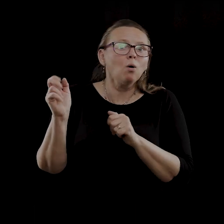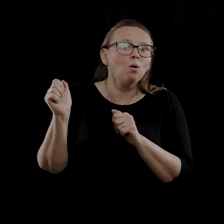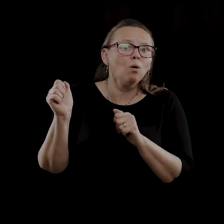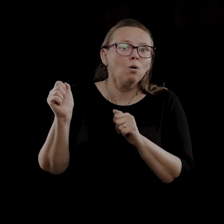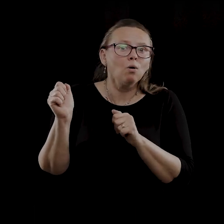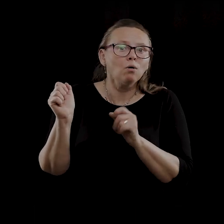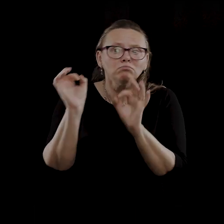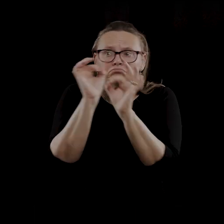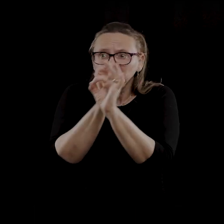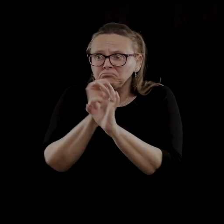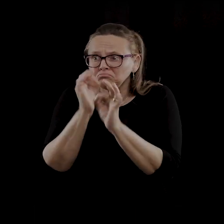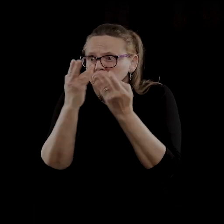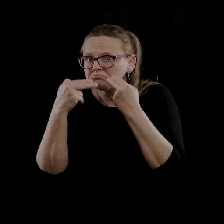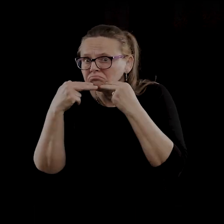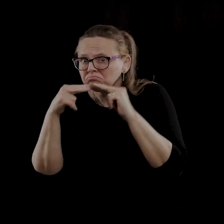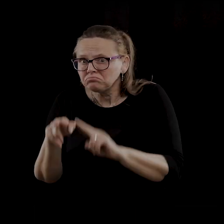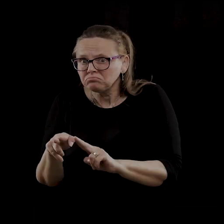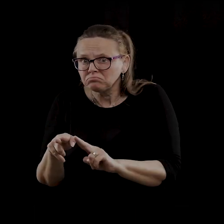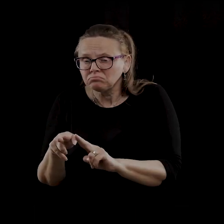Nihče se ni odzval.